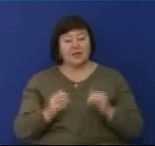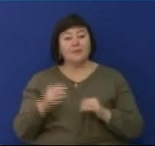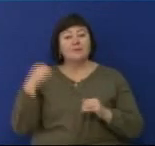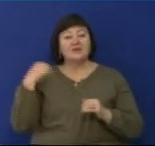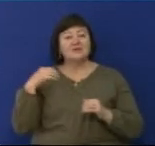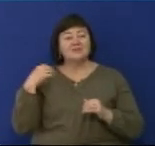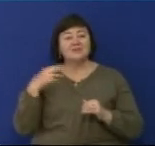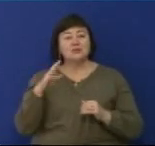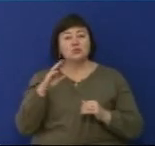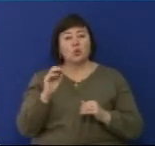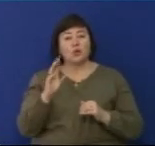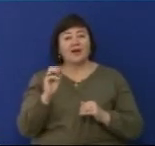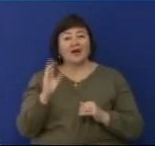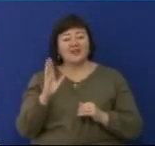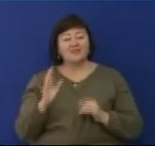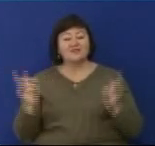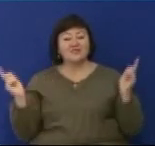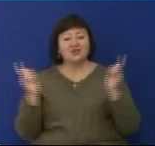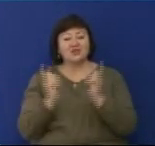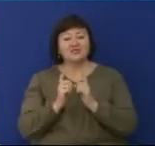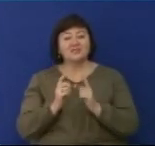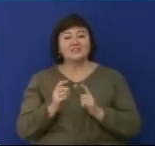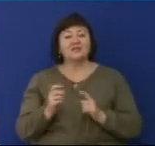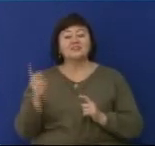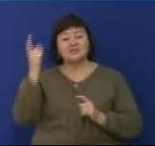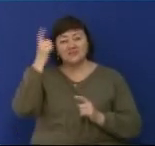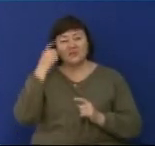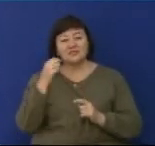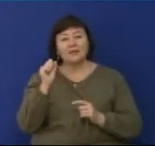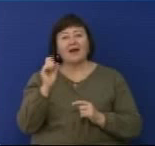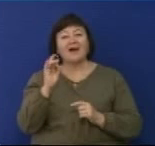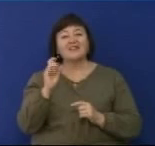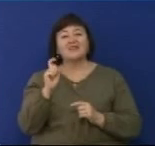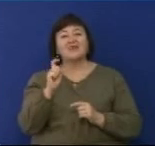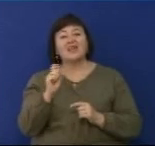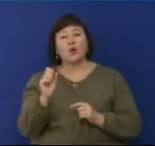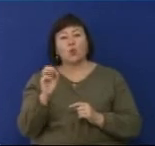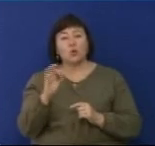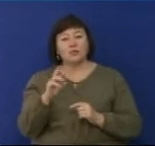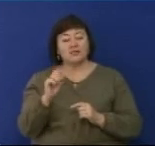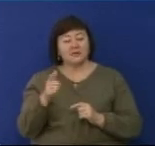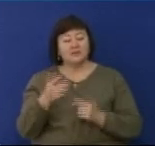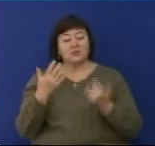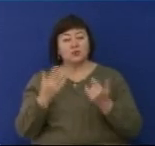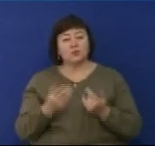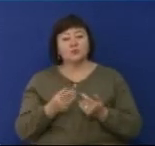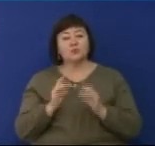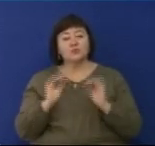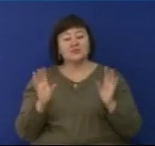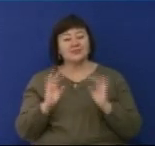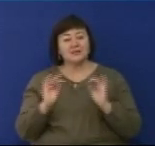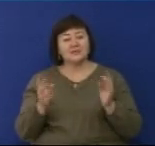касым-жомарт токаев принял известного археолога один улуса нашего в ходе встречи главе государства была представлена информация о некоторых